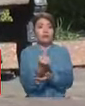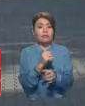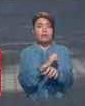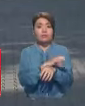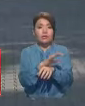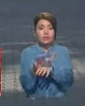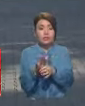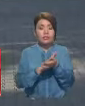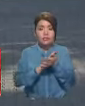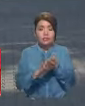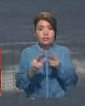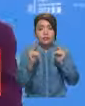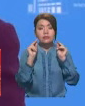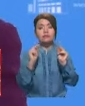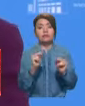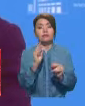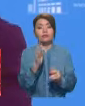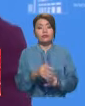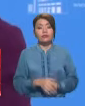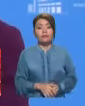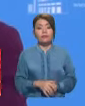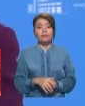обеспечить прозрачность.